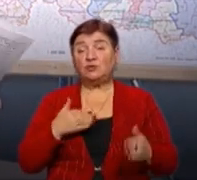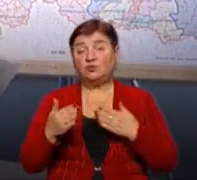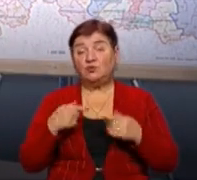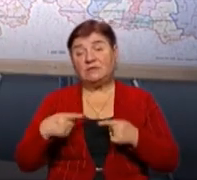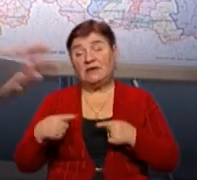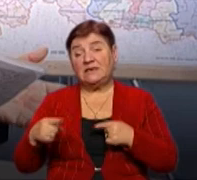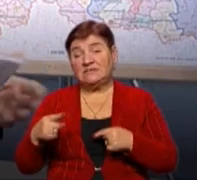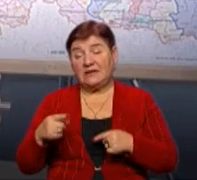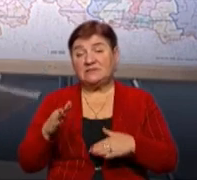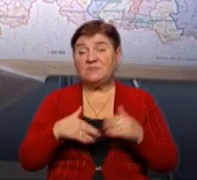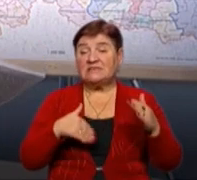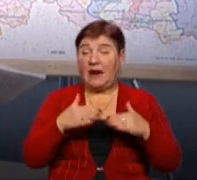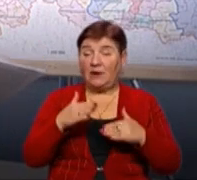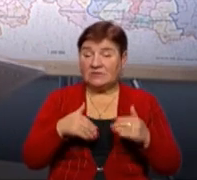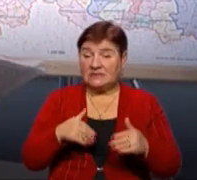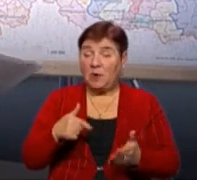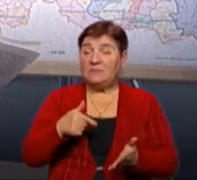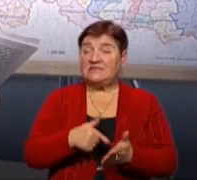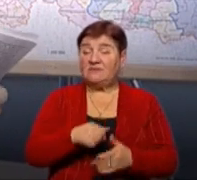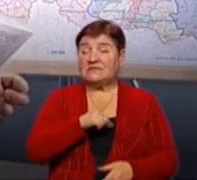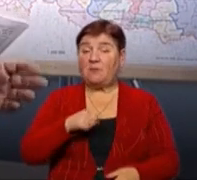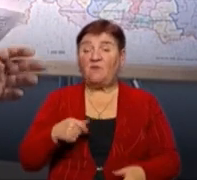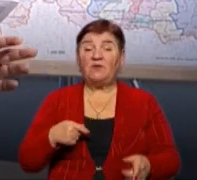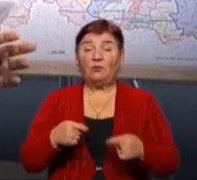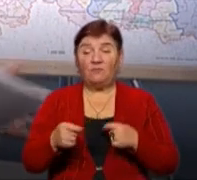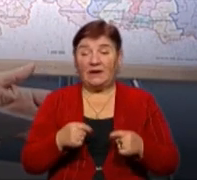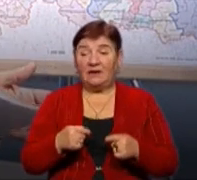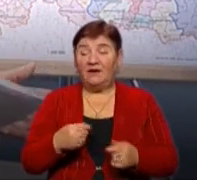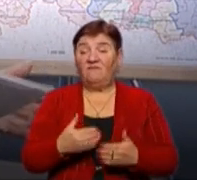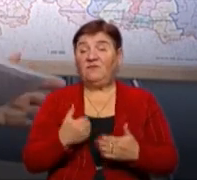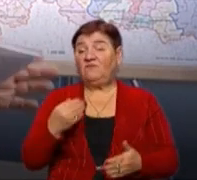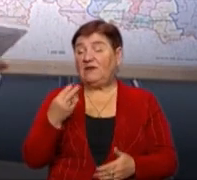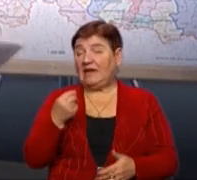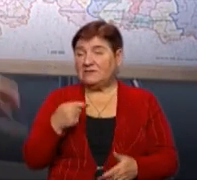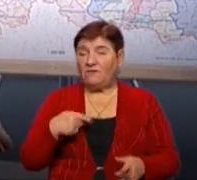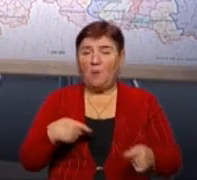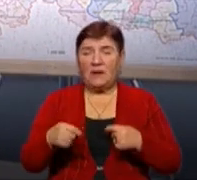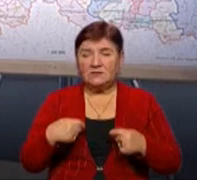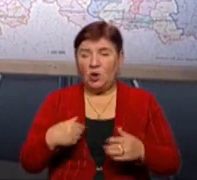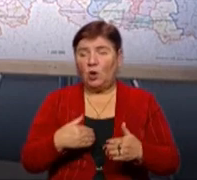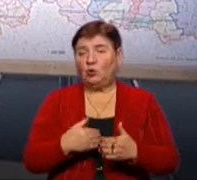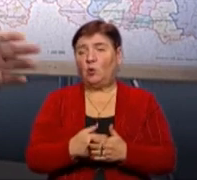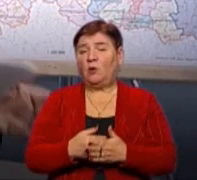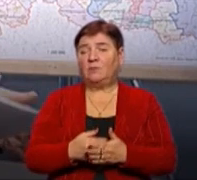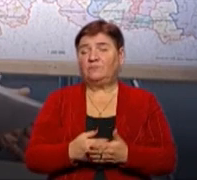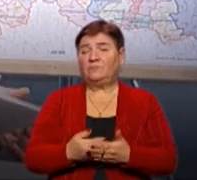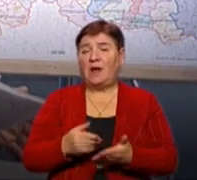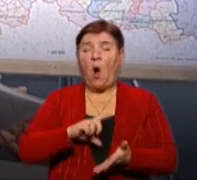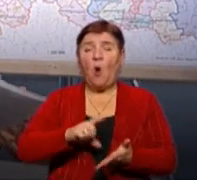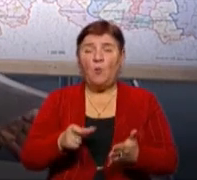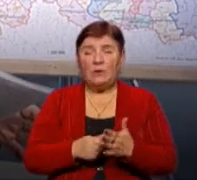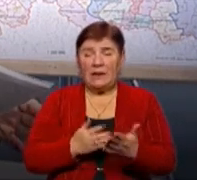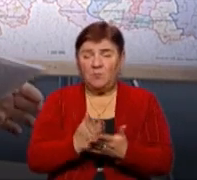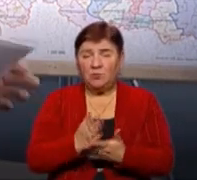стосуються різних фахових спеціальностей у місцевому самоврядуванні, від фінансового менеджменту до комунальних послуг, до